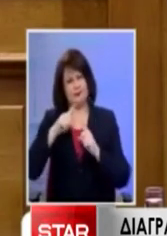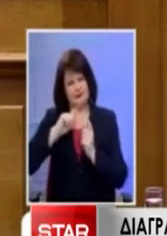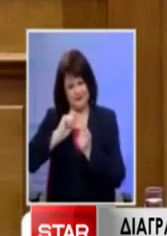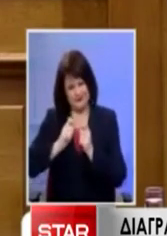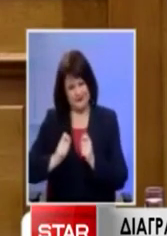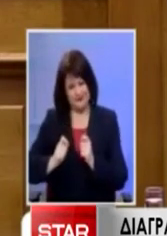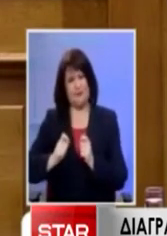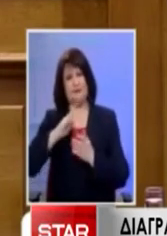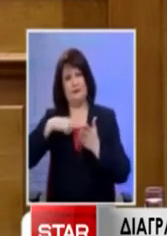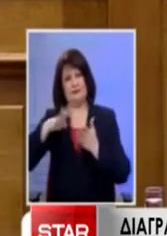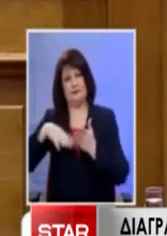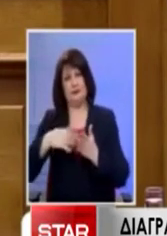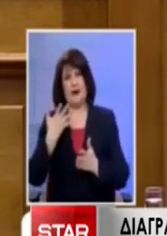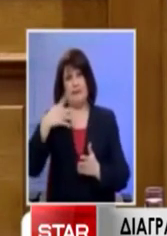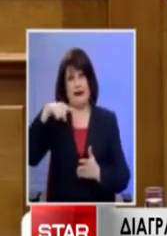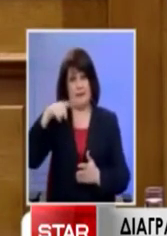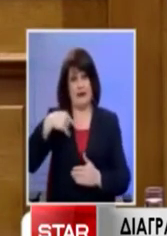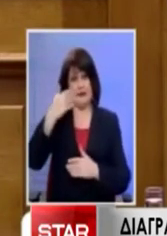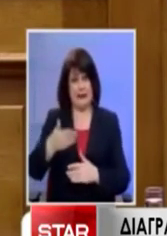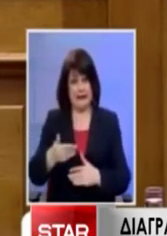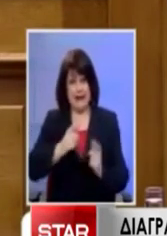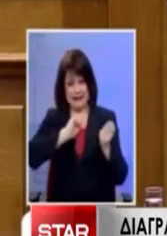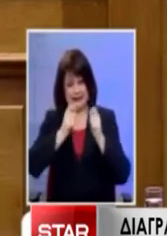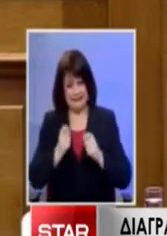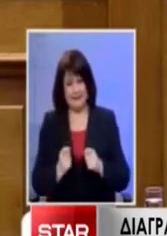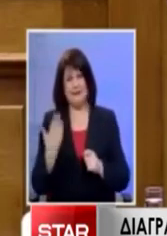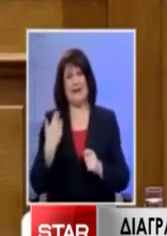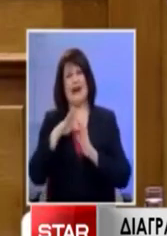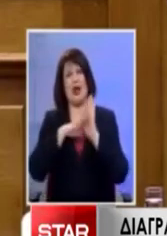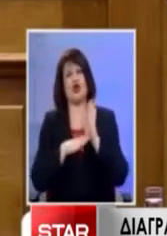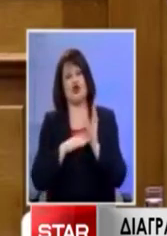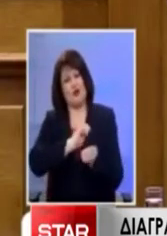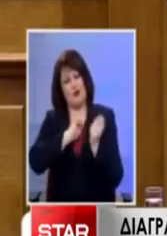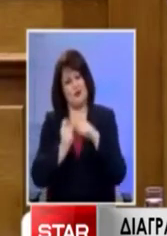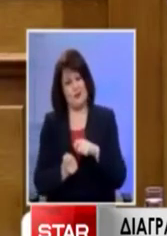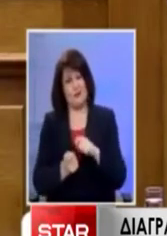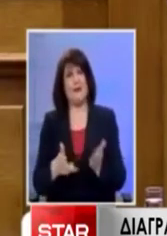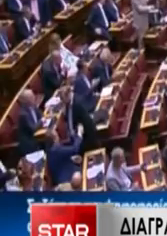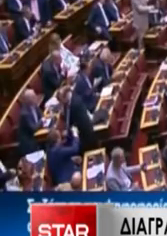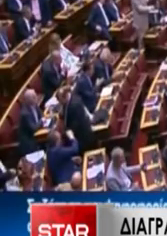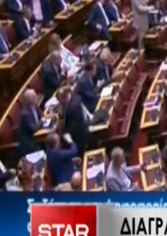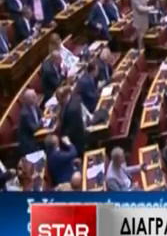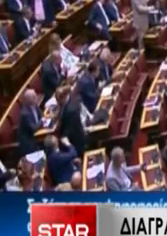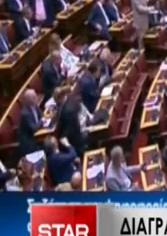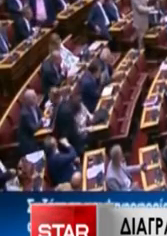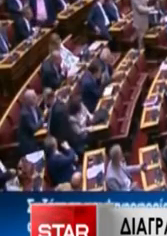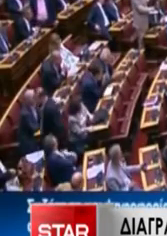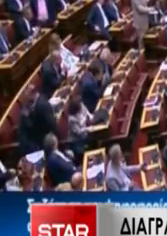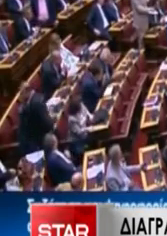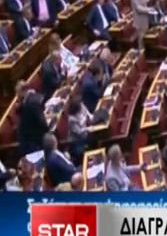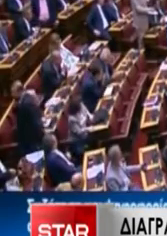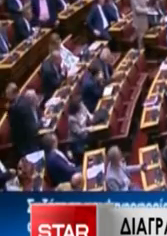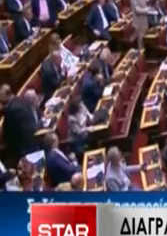υπογράφει ο Υπουργός Εξωτερικών χρειάζεται εξουσιοδότηση ή εμπιστοσύνη, είπε. Ενώ τα ρωτήθηκε γιατί δεν προχώρησε η πρόταση Μομφής,